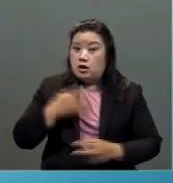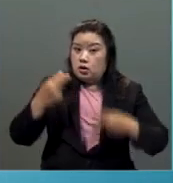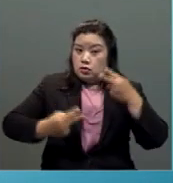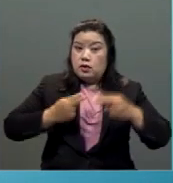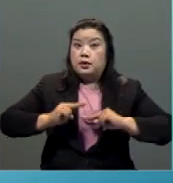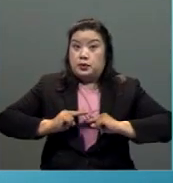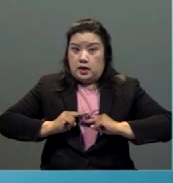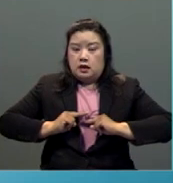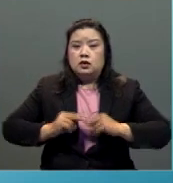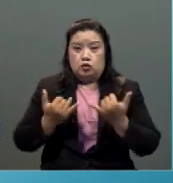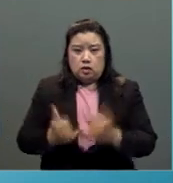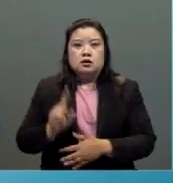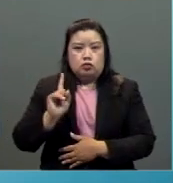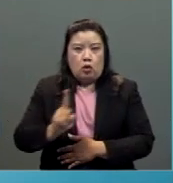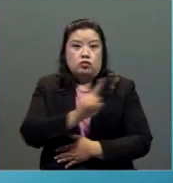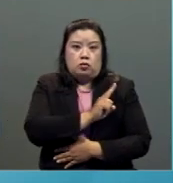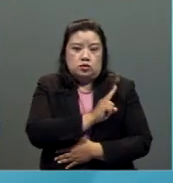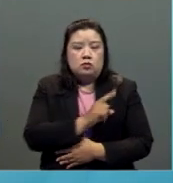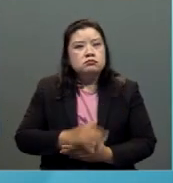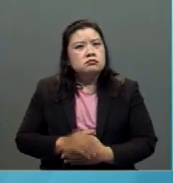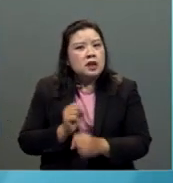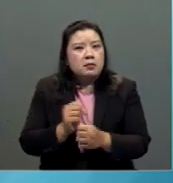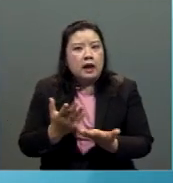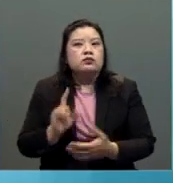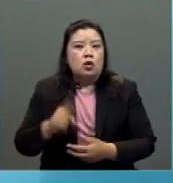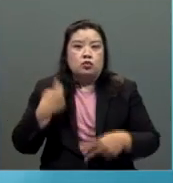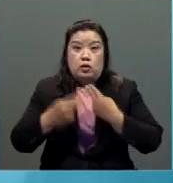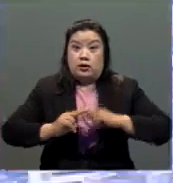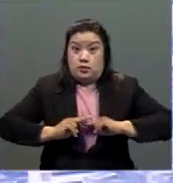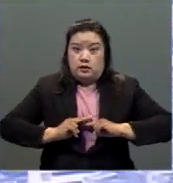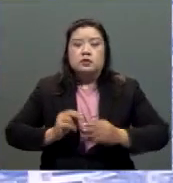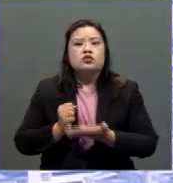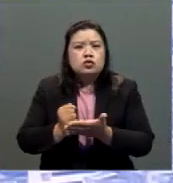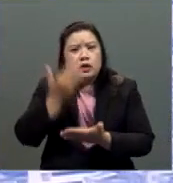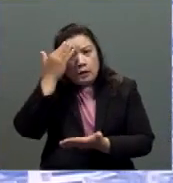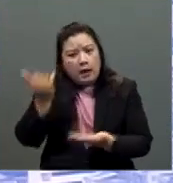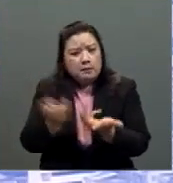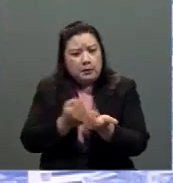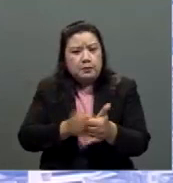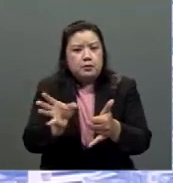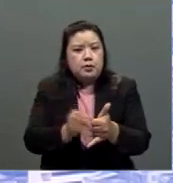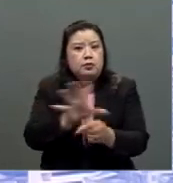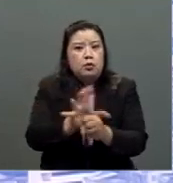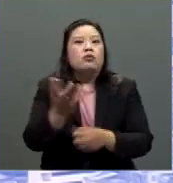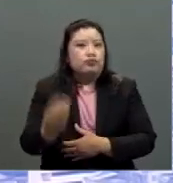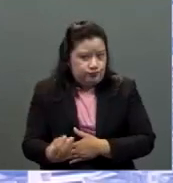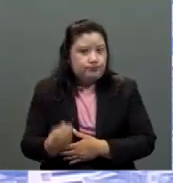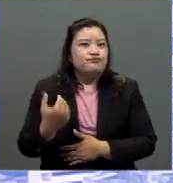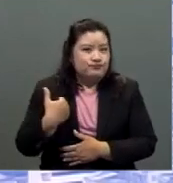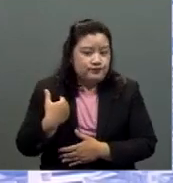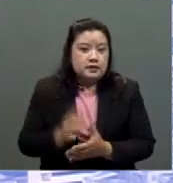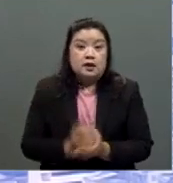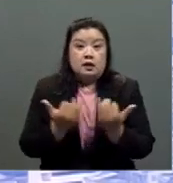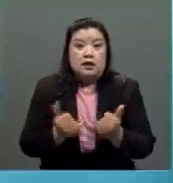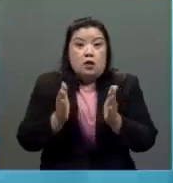หน้าที่ของเราทุกคนสามารถที่จะลดตัวเลขนี้ได้อย่างที่บอกนะครับไปที่50รายนี้มาจากไหนบ้